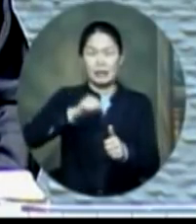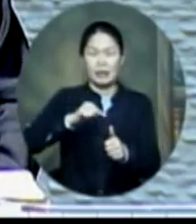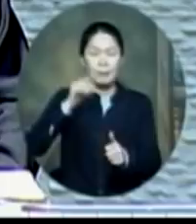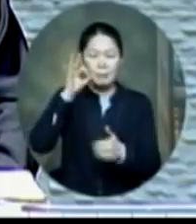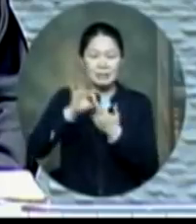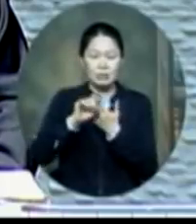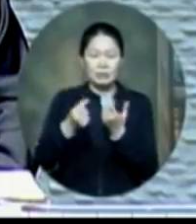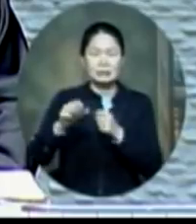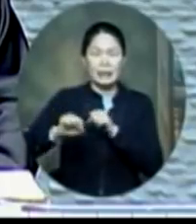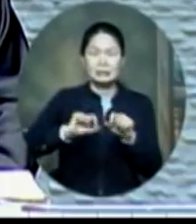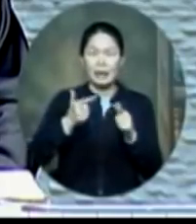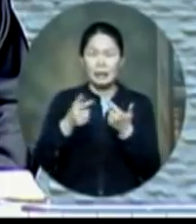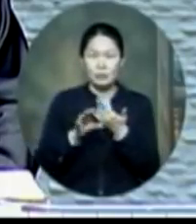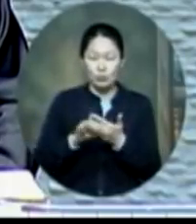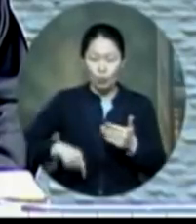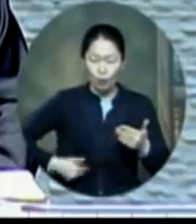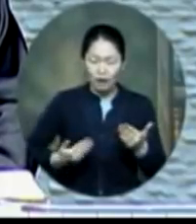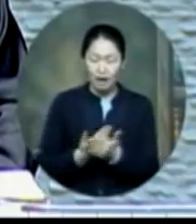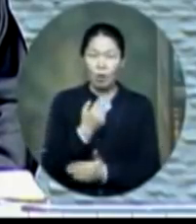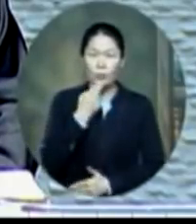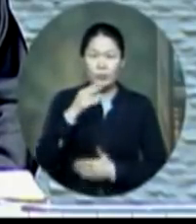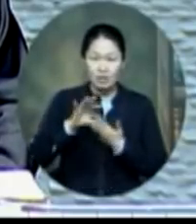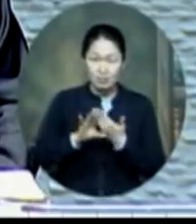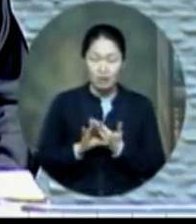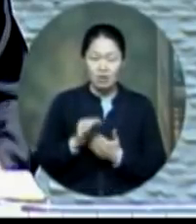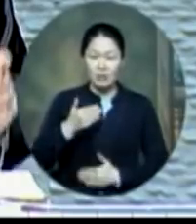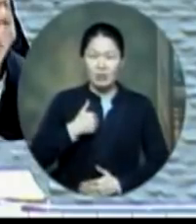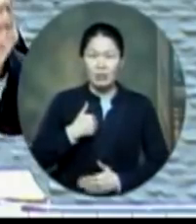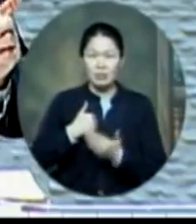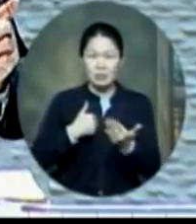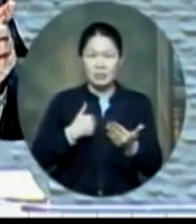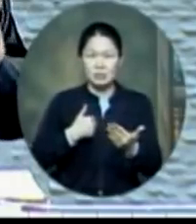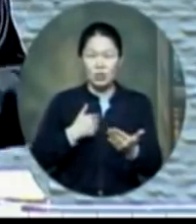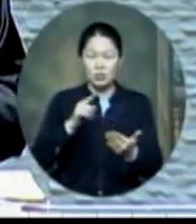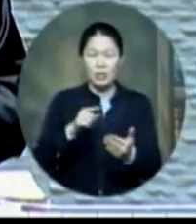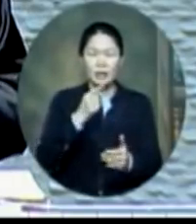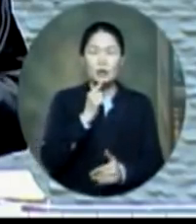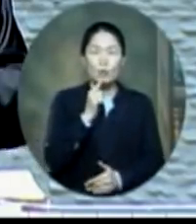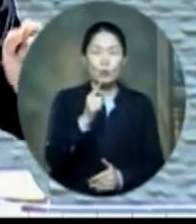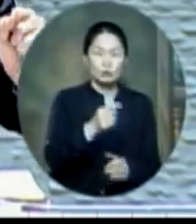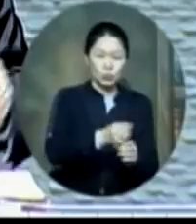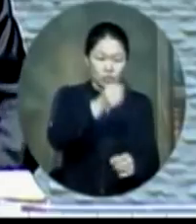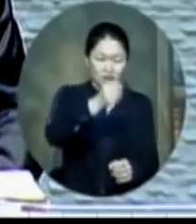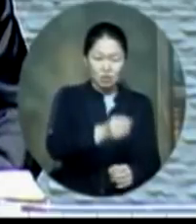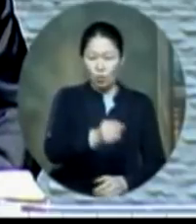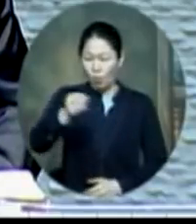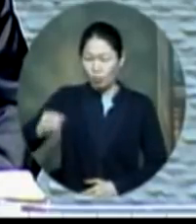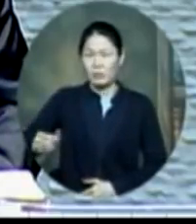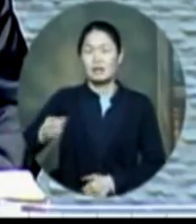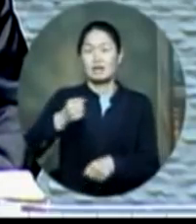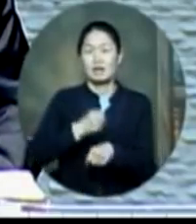그리하지 아니하고 회개하지 아니하면 내가 내게 가서 내 촛대를 그 자리에서 옮기리라.